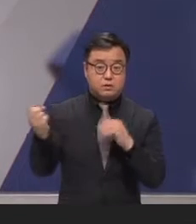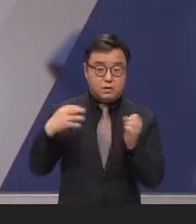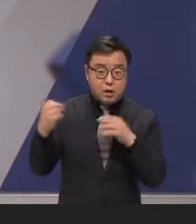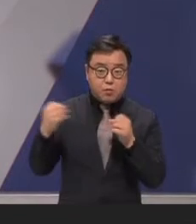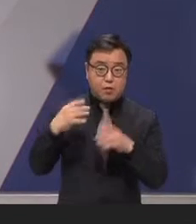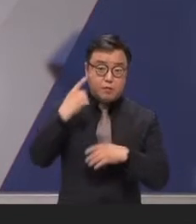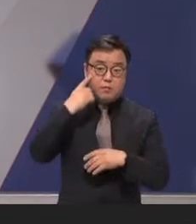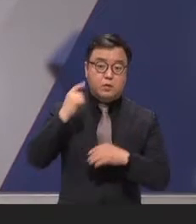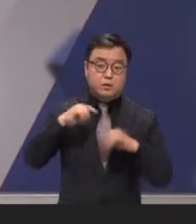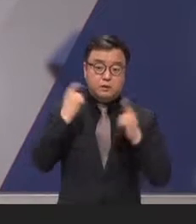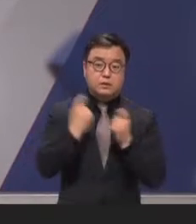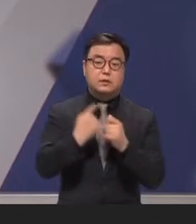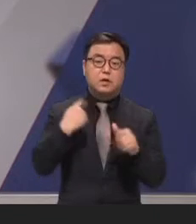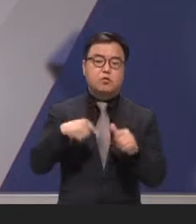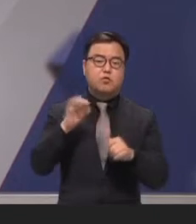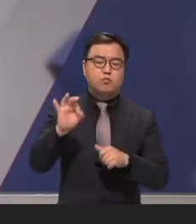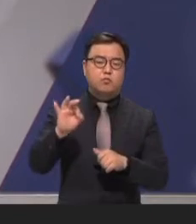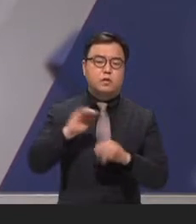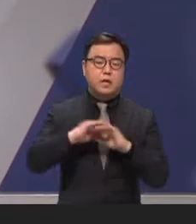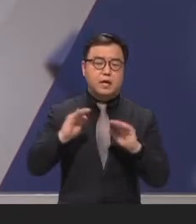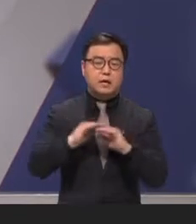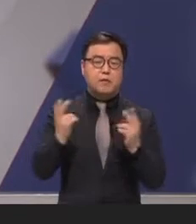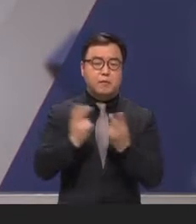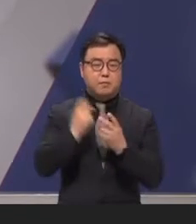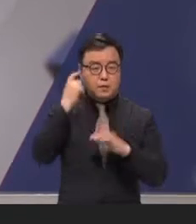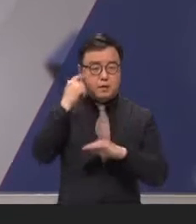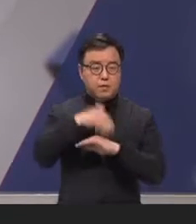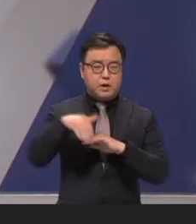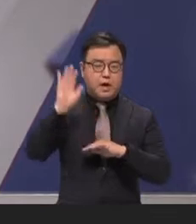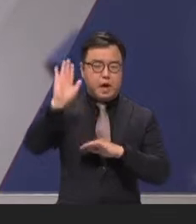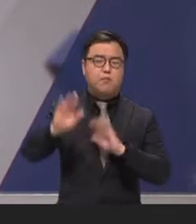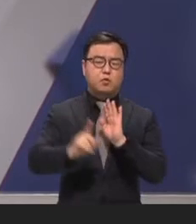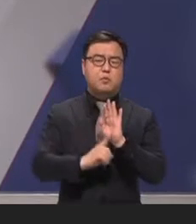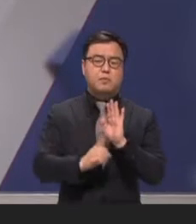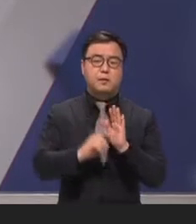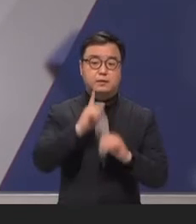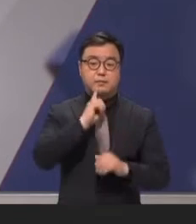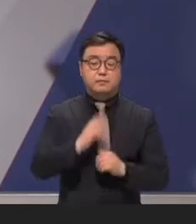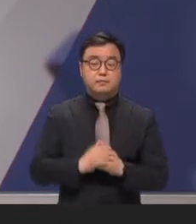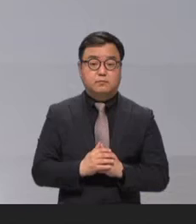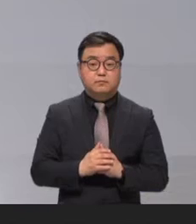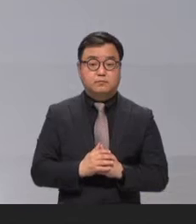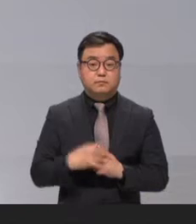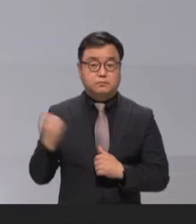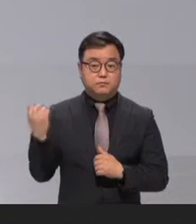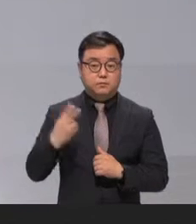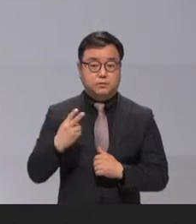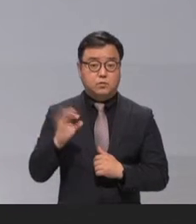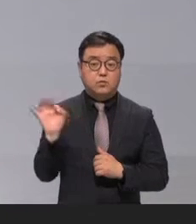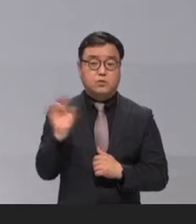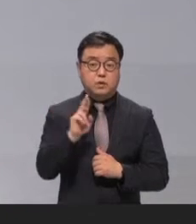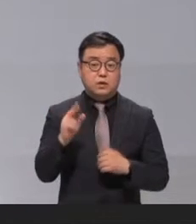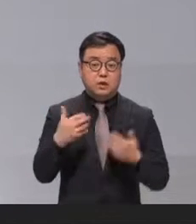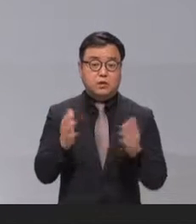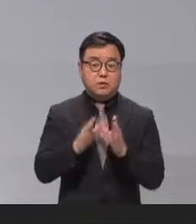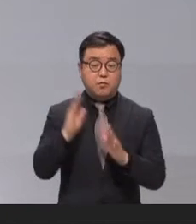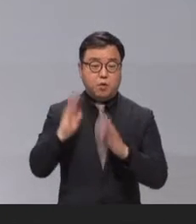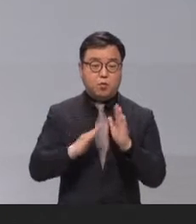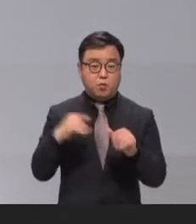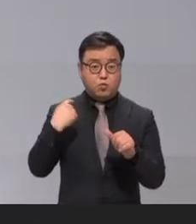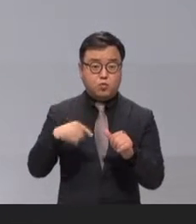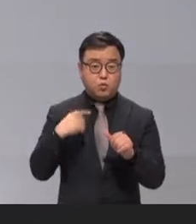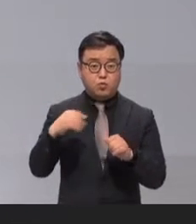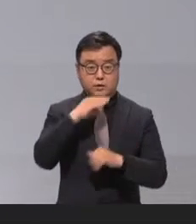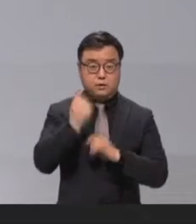네. 사교육비 대책을 앞으로 내놓겠다라는 이야기는 했습니다. 예. 이에 반해 야당에서는 공교육 정상화를 위한 여러 가지